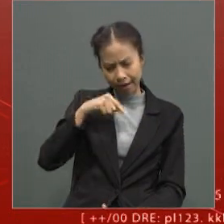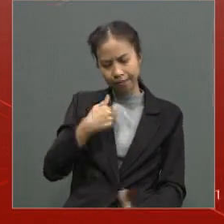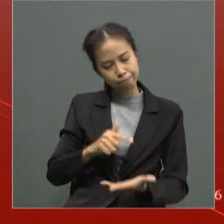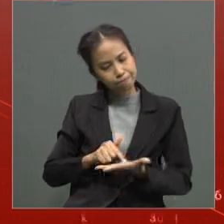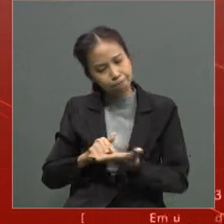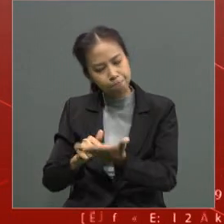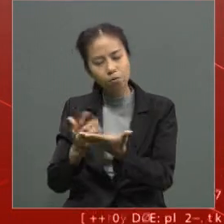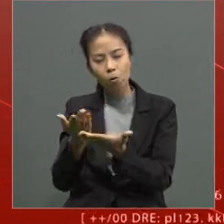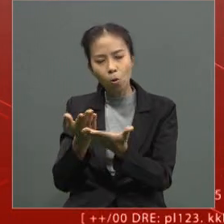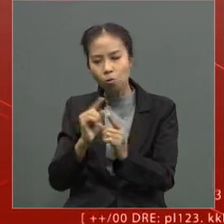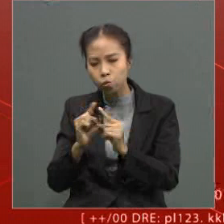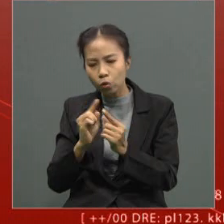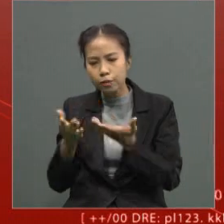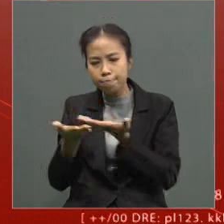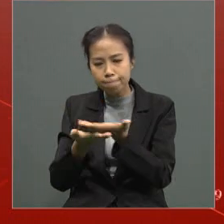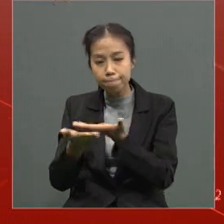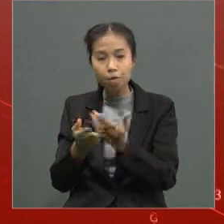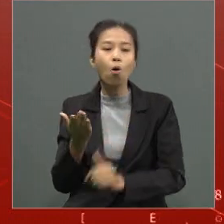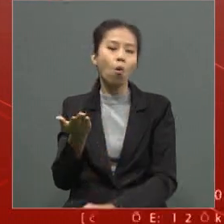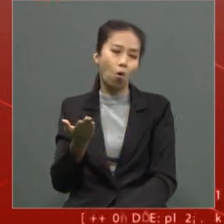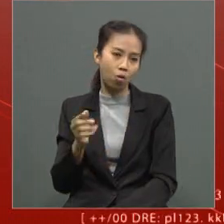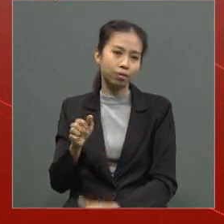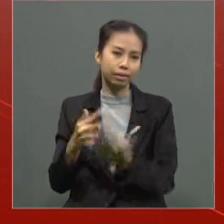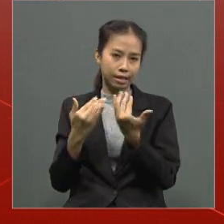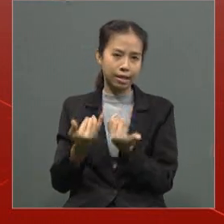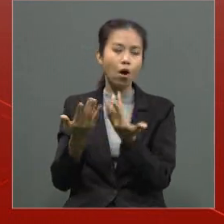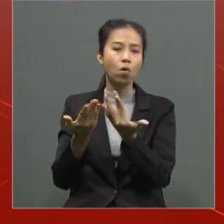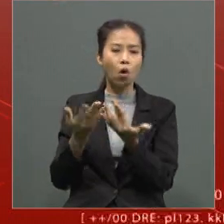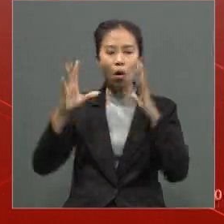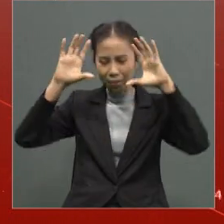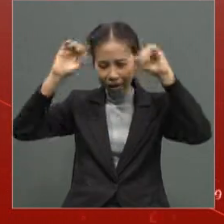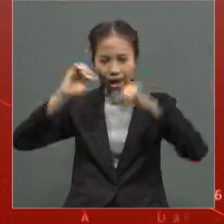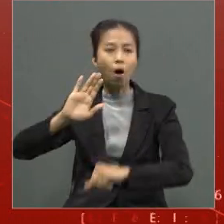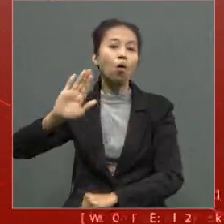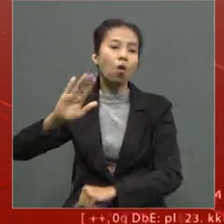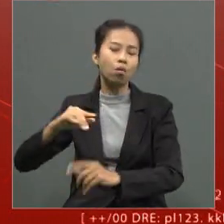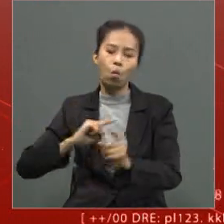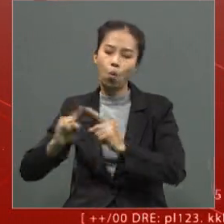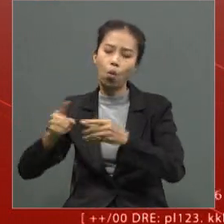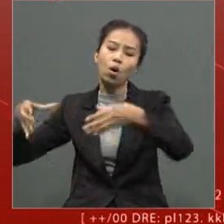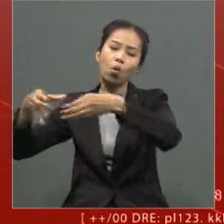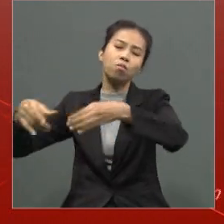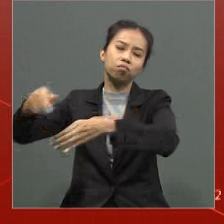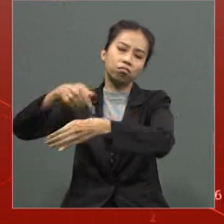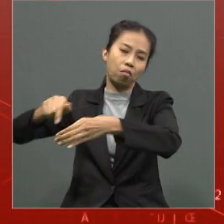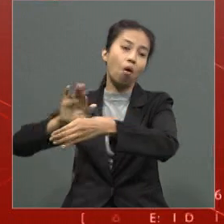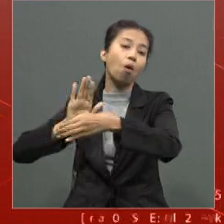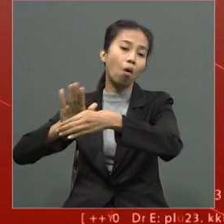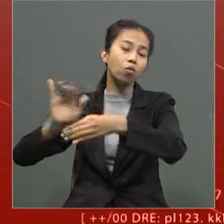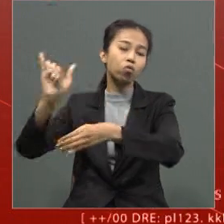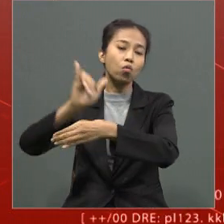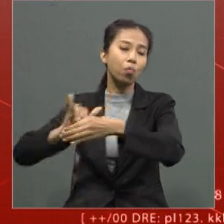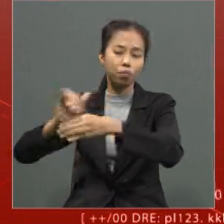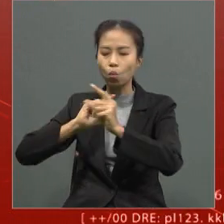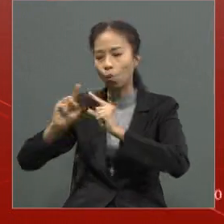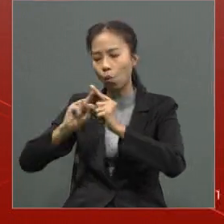เองเดี๋ยวทางในส่วนของประธานาธิบดีเยอรมนีก็จะไปพูดคุยกับทางกลุ่มประเทศฝั่งยุโรปก่อนนะคะตามข้อเสนอของไทยนะ